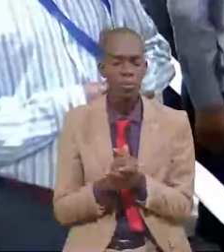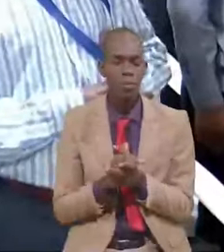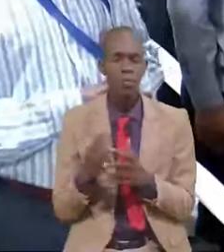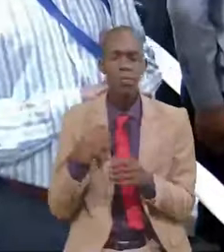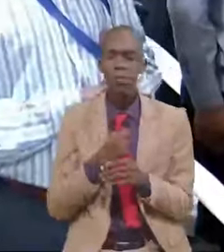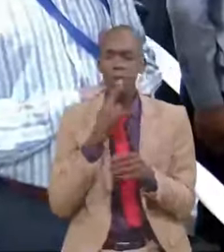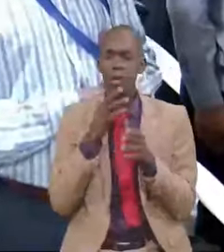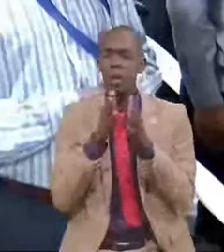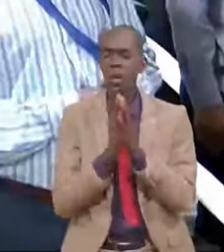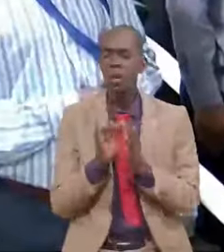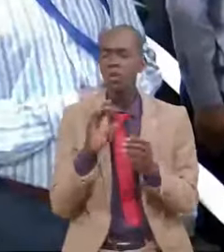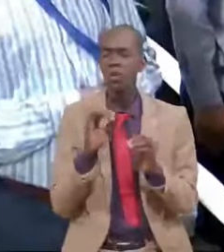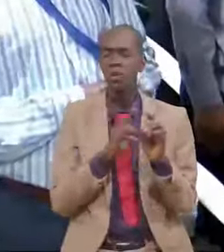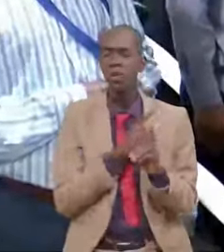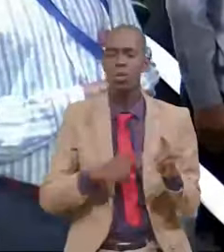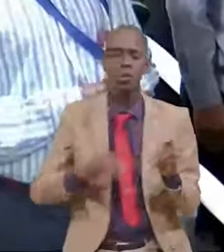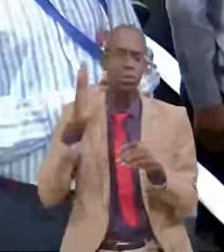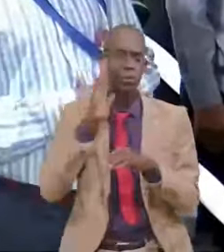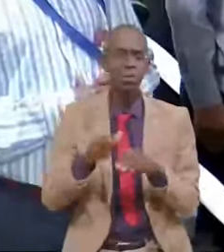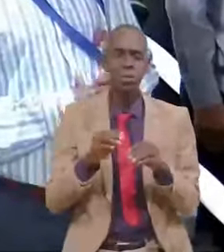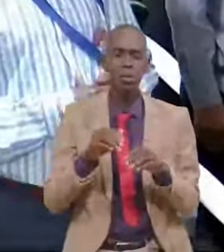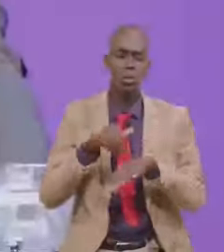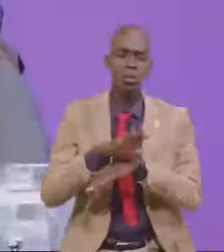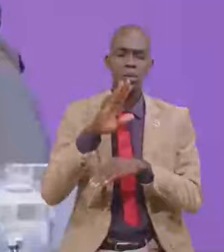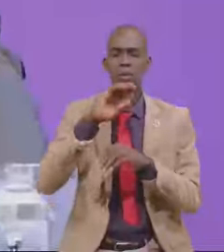Nous demandons que tu étends ta grâce sur chacun